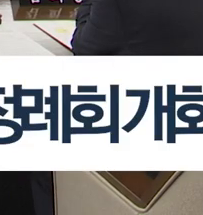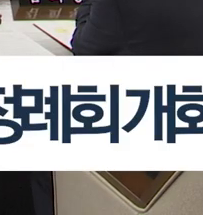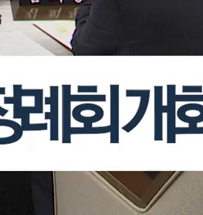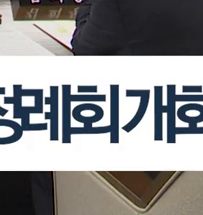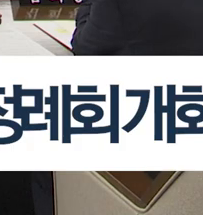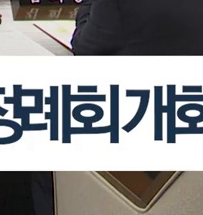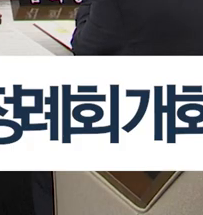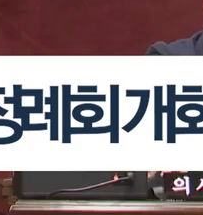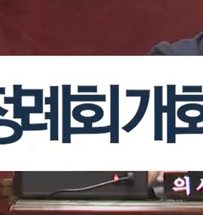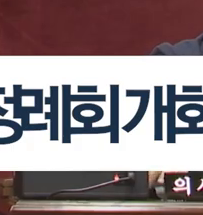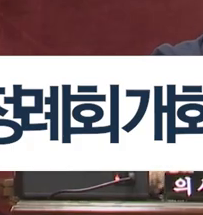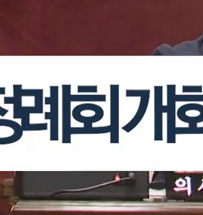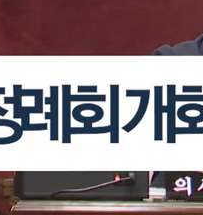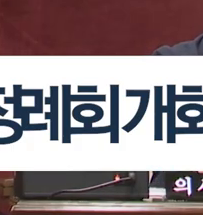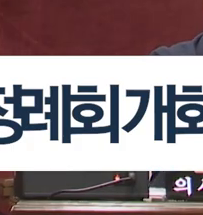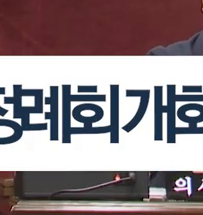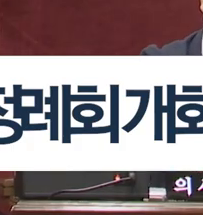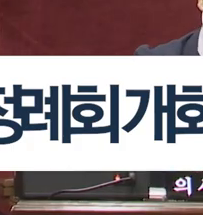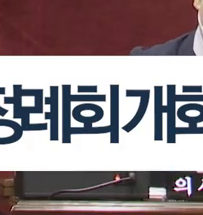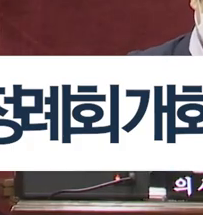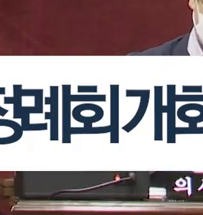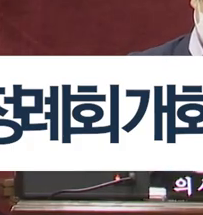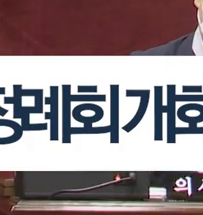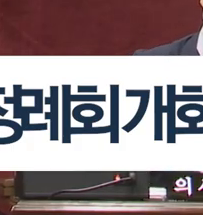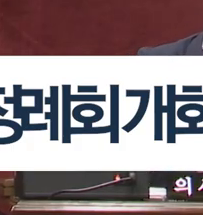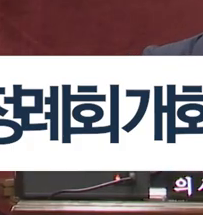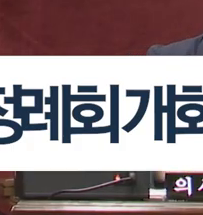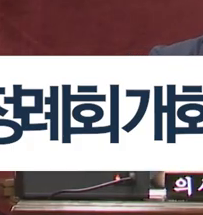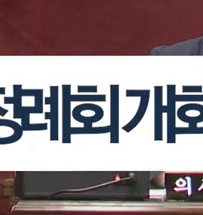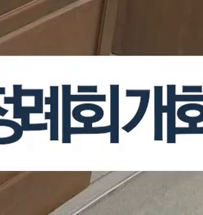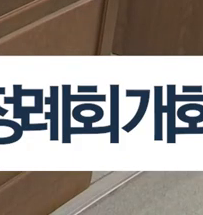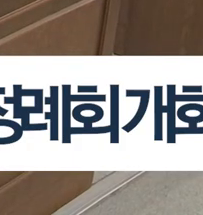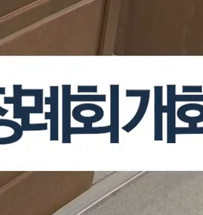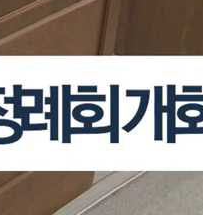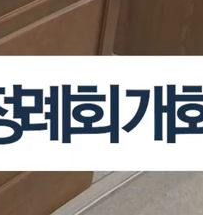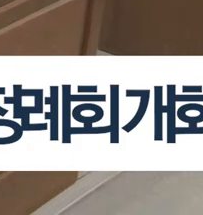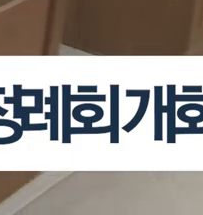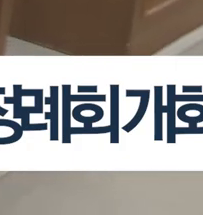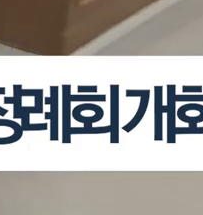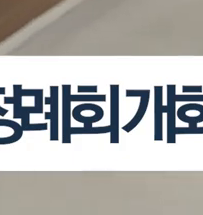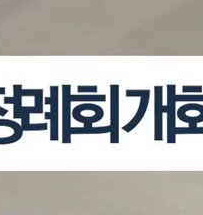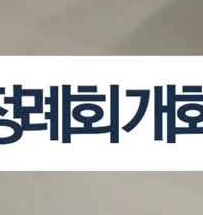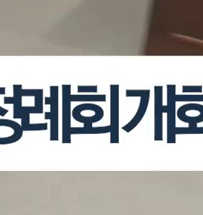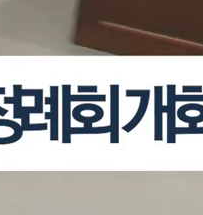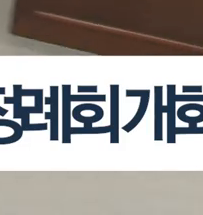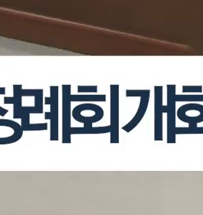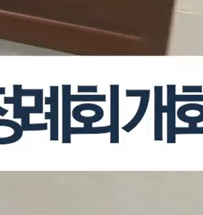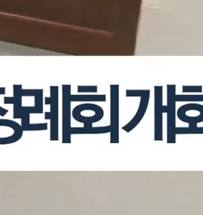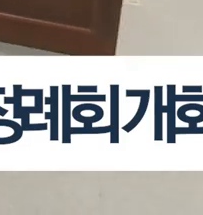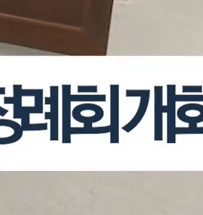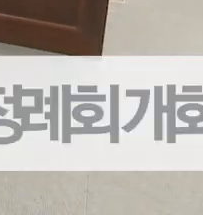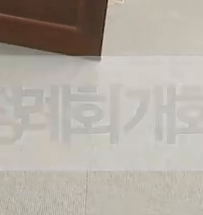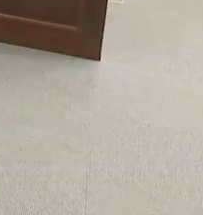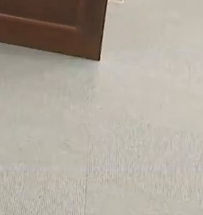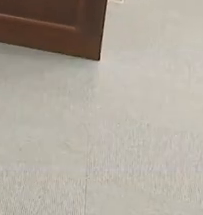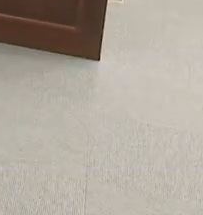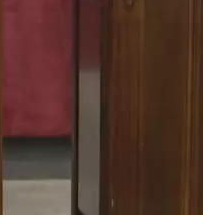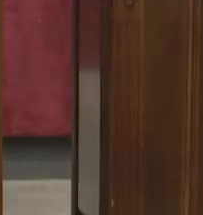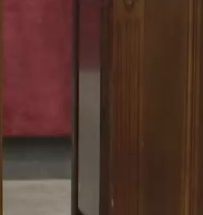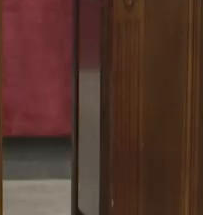제 250회 사업 뷔페식 강소 9회 제 1차 정례회 가 지난 9월 1일 제 1차 본회의 1호 계획했습니다